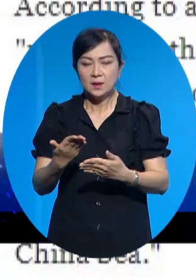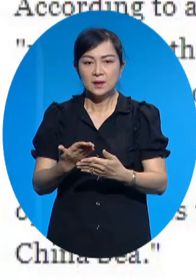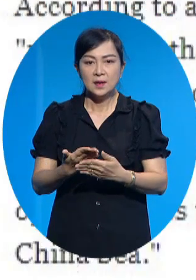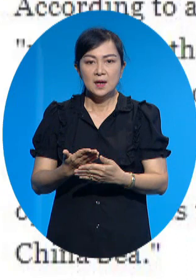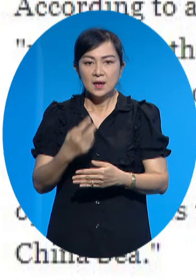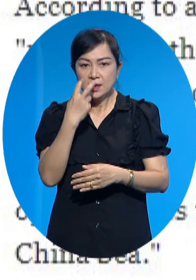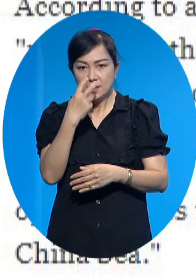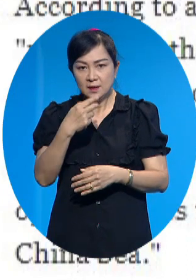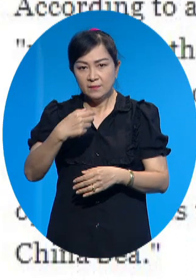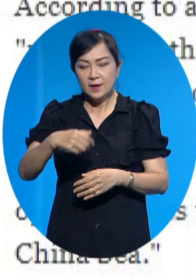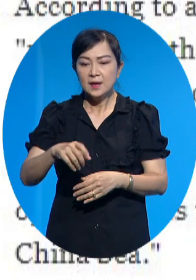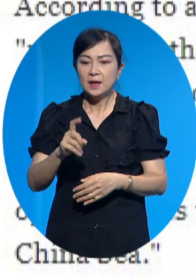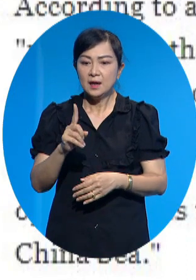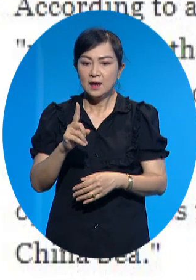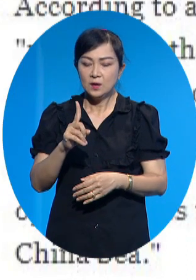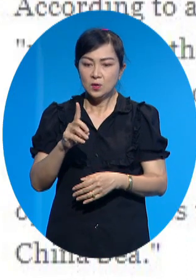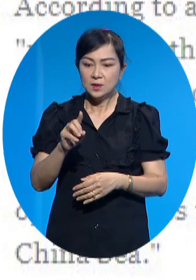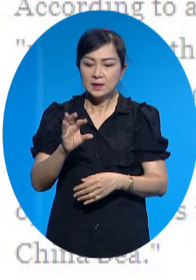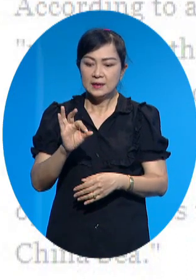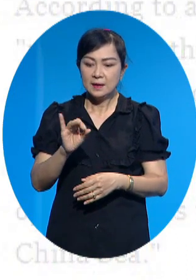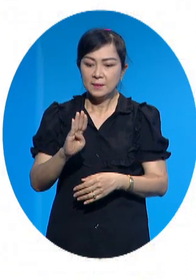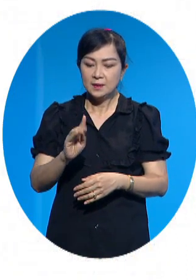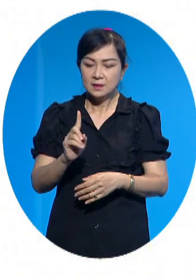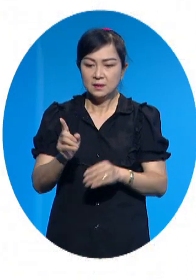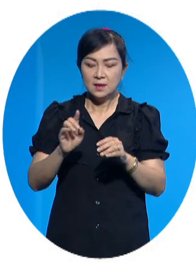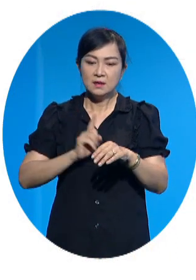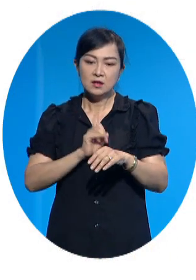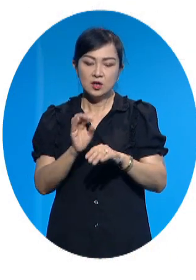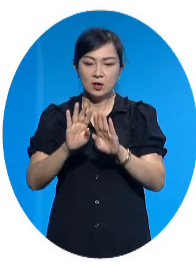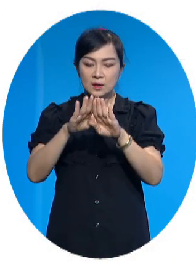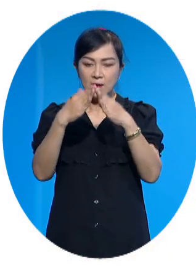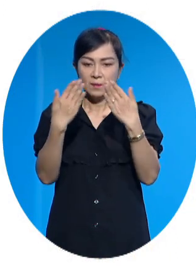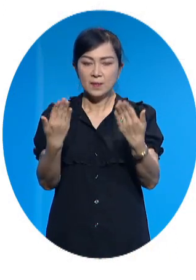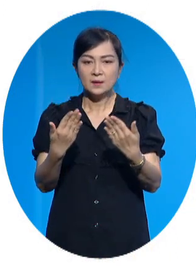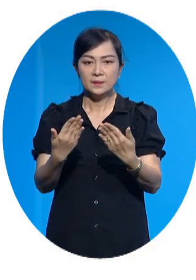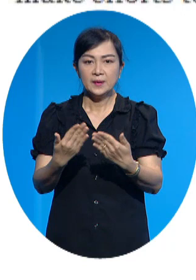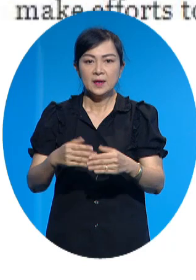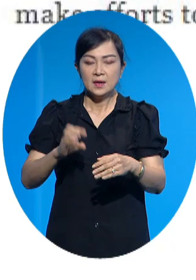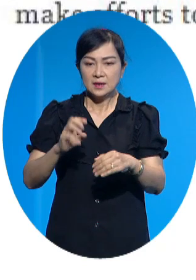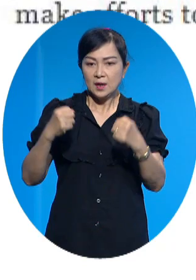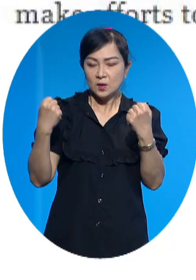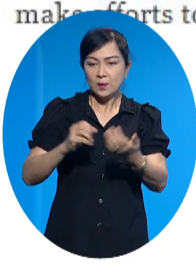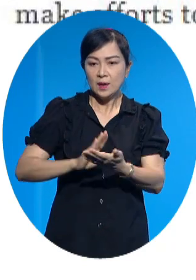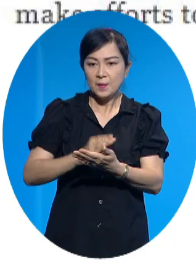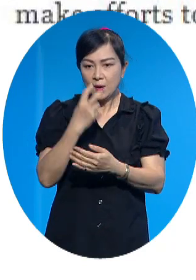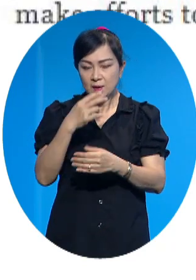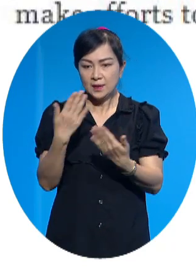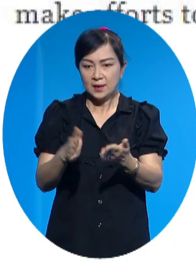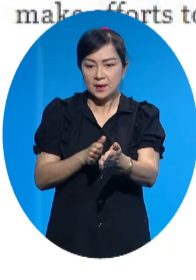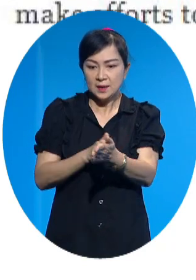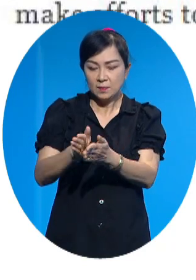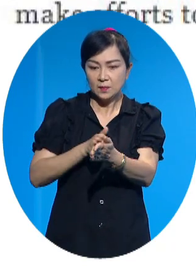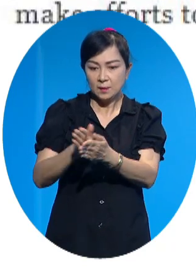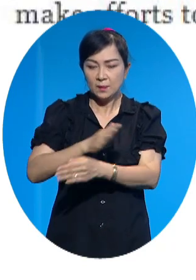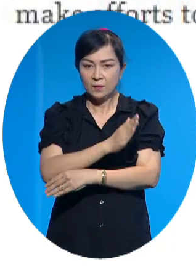khẳng định tầm nhìn về Ấn Độ Dương, Thái Bình Dương tự do và rộng mở, đồng thời xác nhận sẽ nỗ lực để đảm bảo tầm nhìn này tiếp tục phát